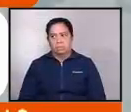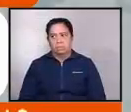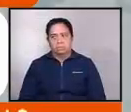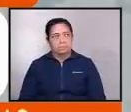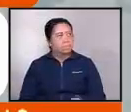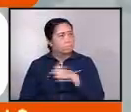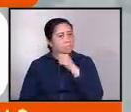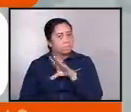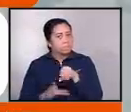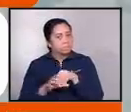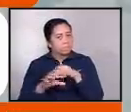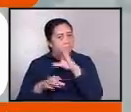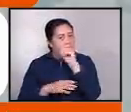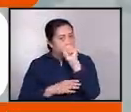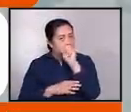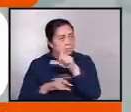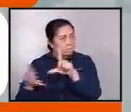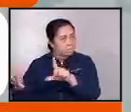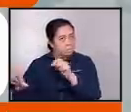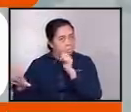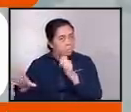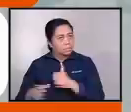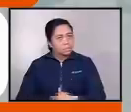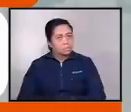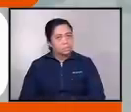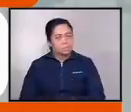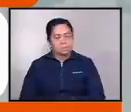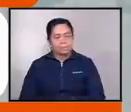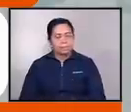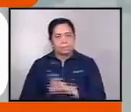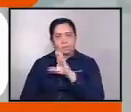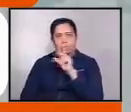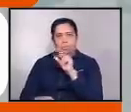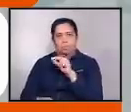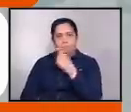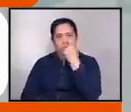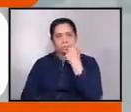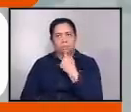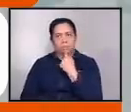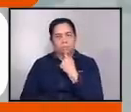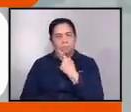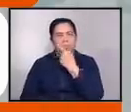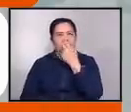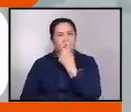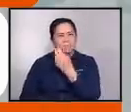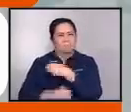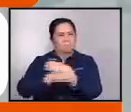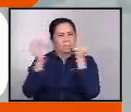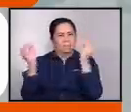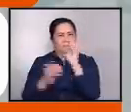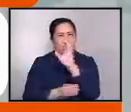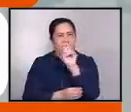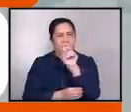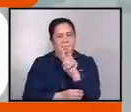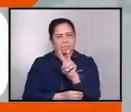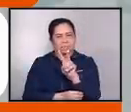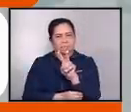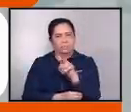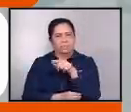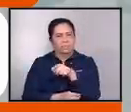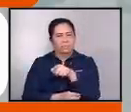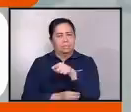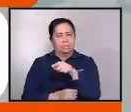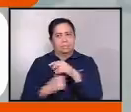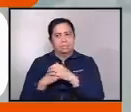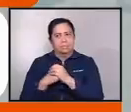Hindi siya kasama sa kaso, Ma'am Jocelyn? Hindi po. Kasi okay, ang sabi po, kasi kitang-kita naman po talaga okay na